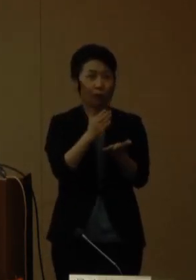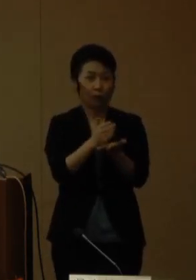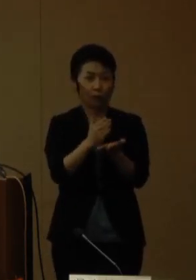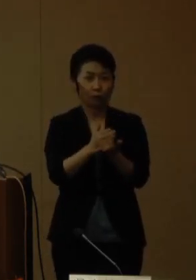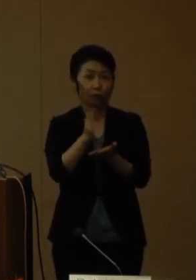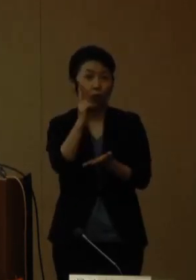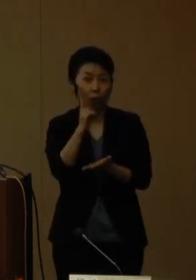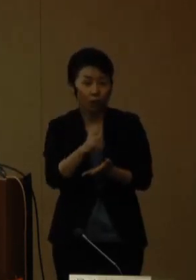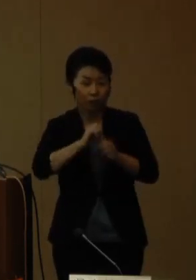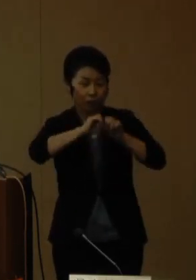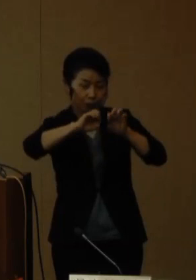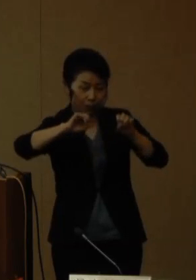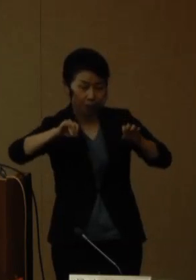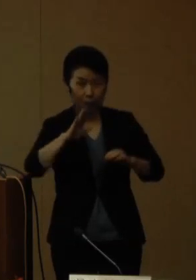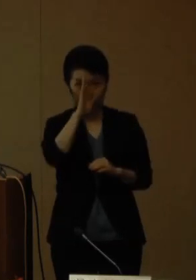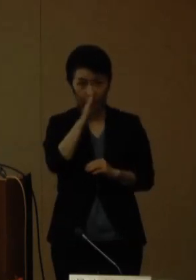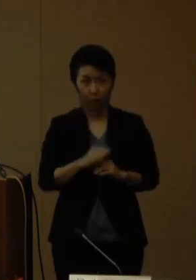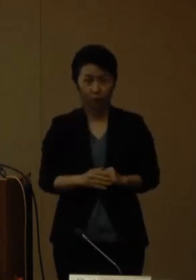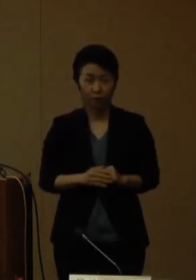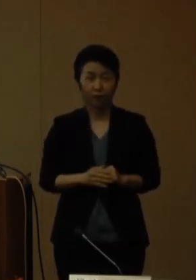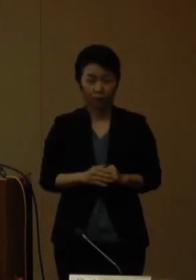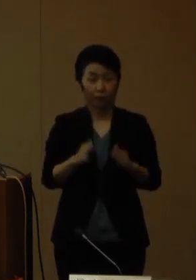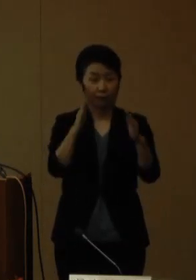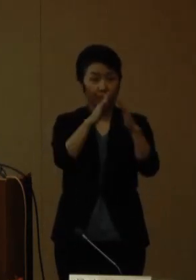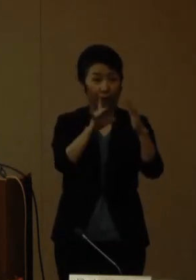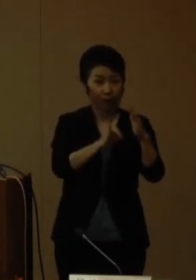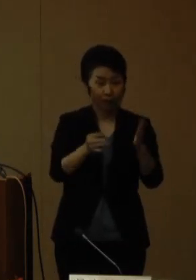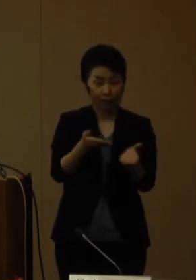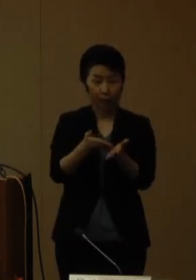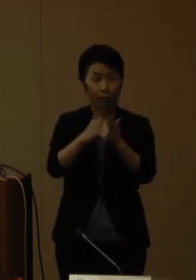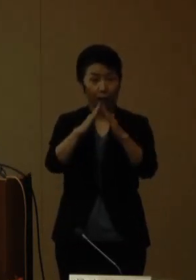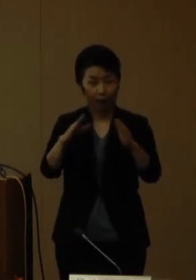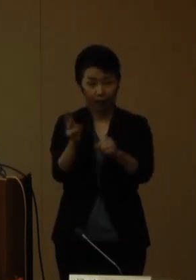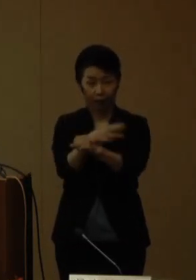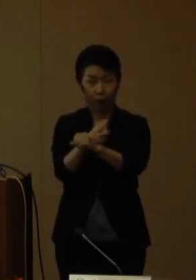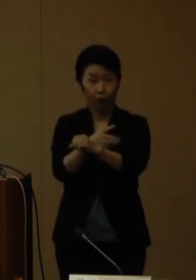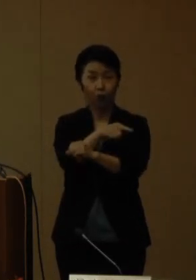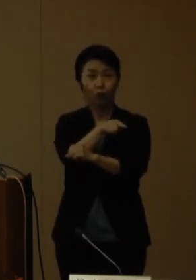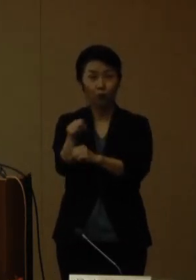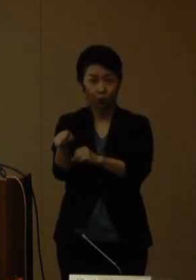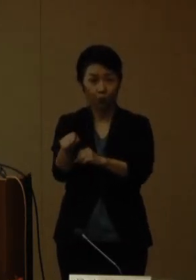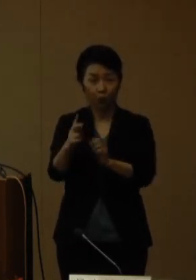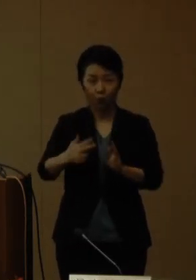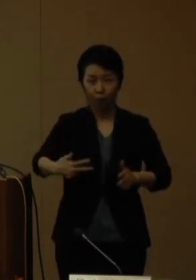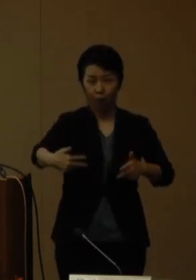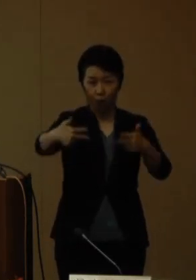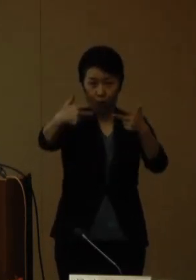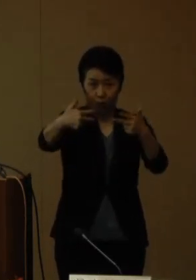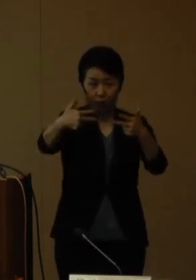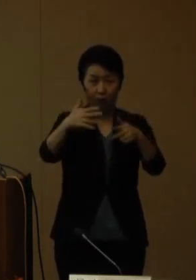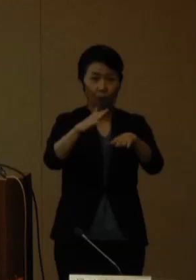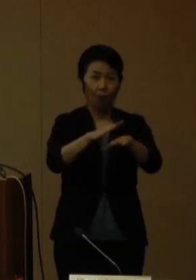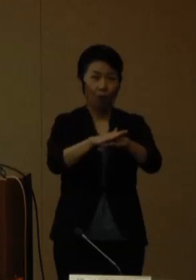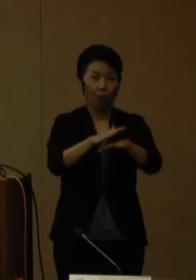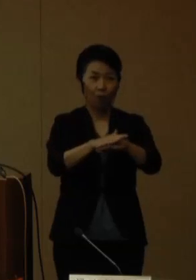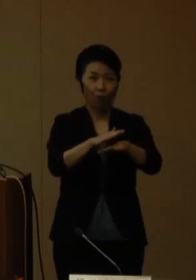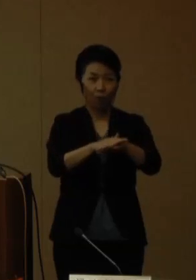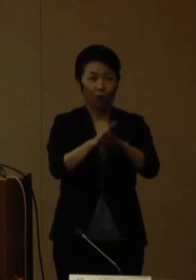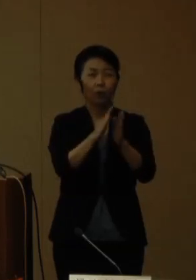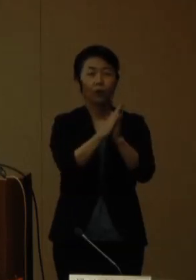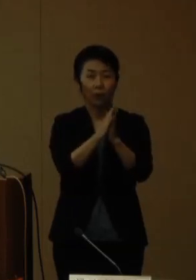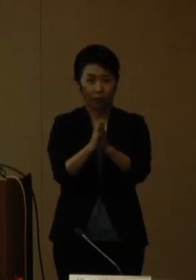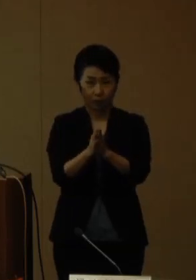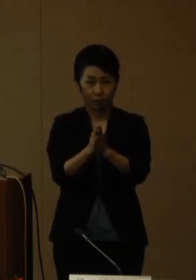。会議、説明会、研修等の開催もオンライン開催を除き自粛をお願いします